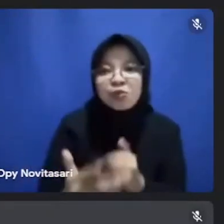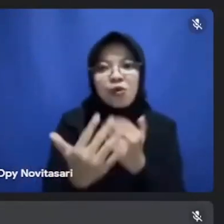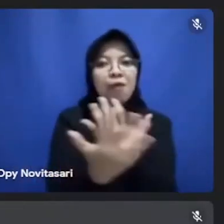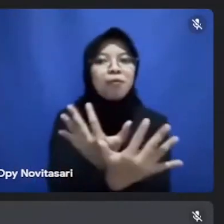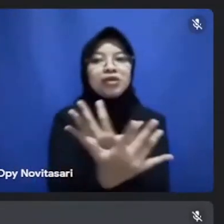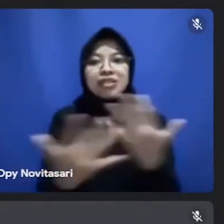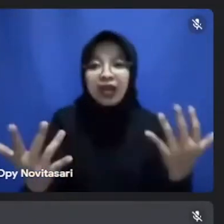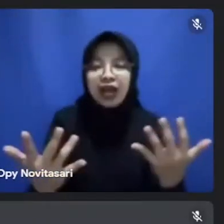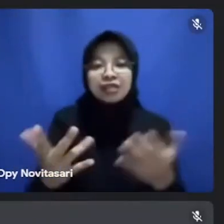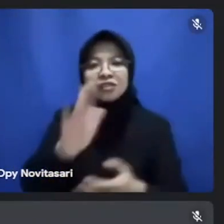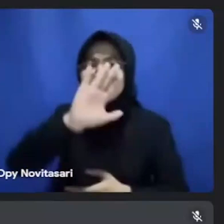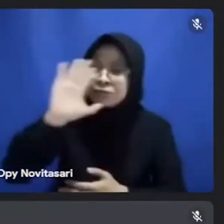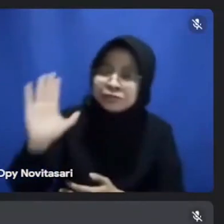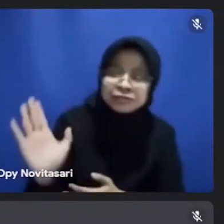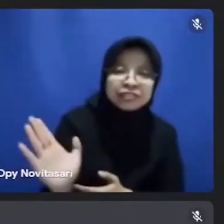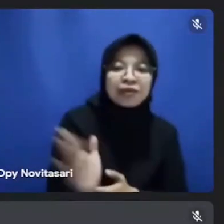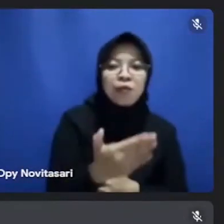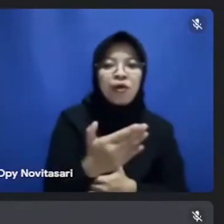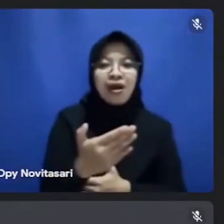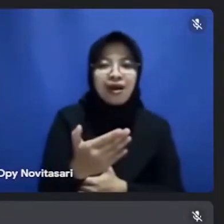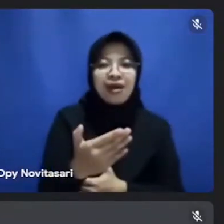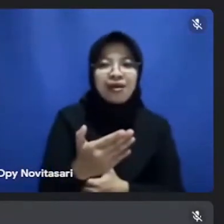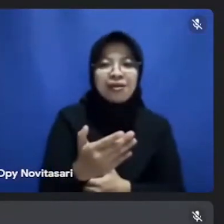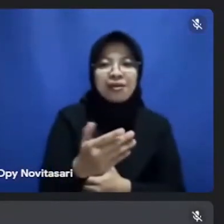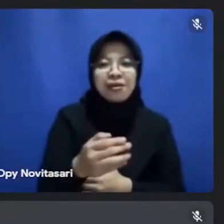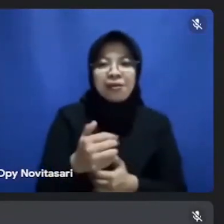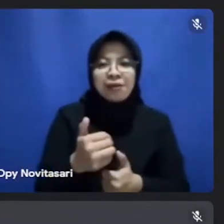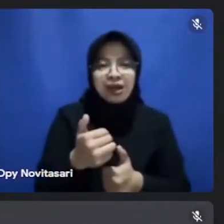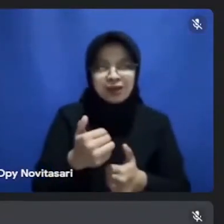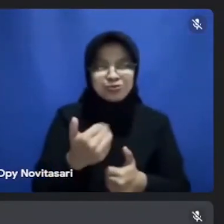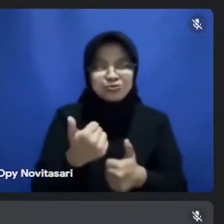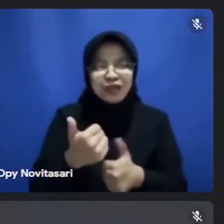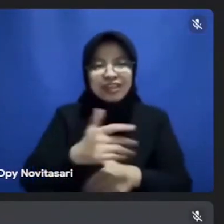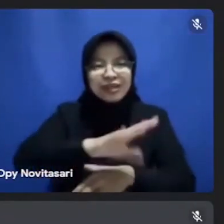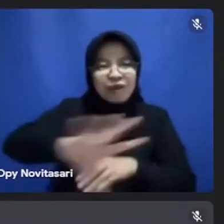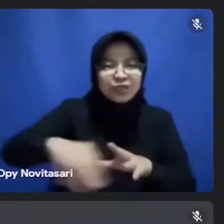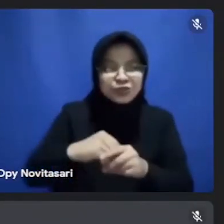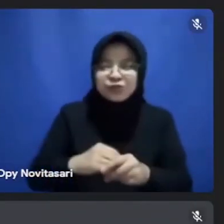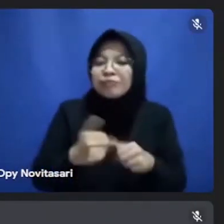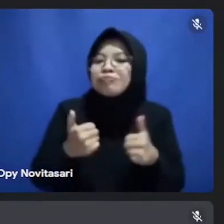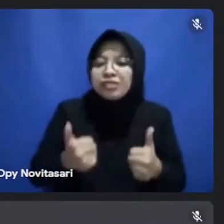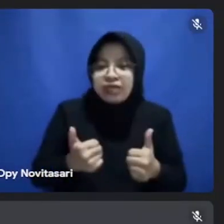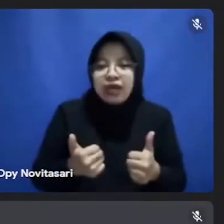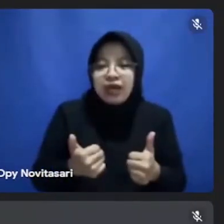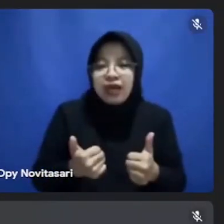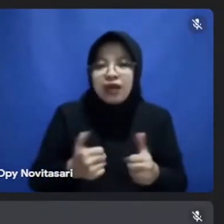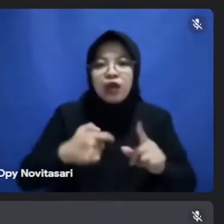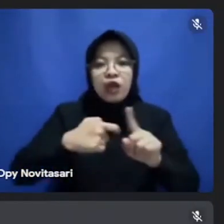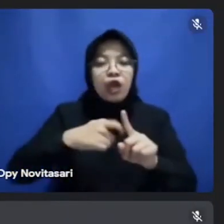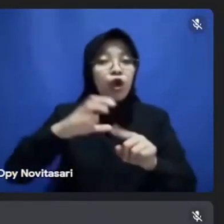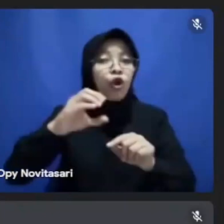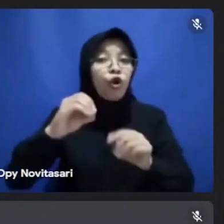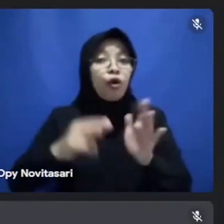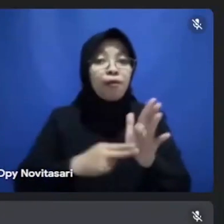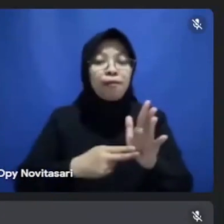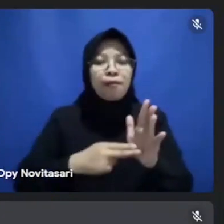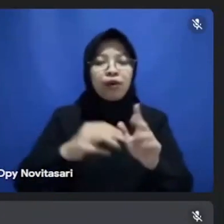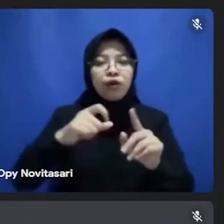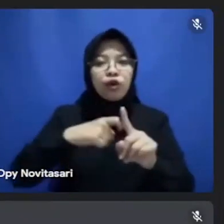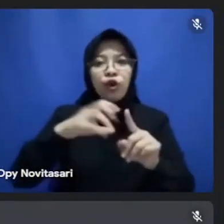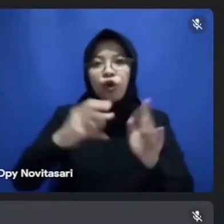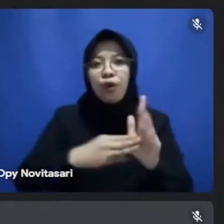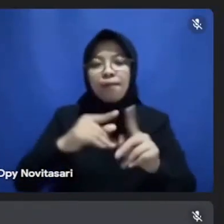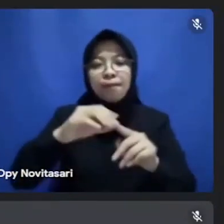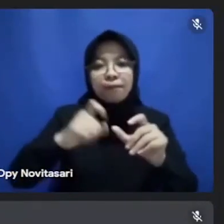ee semua kalangan akan lebih baik jika bisa terlibat dari mulai komposer ee dari mulai